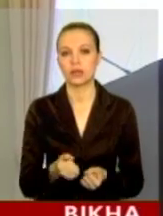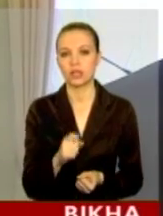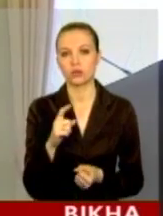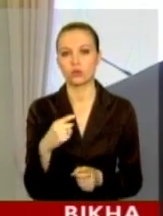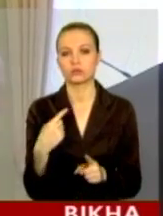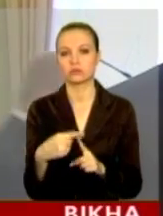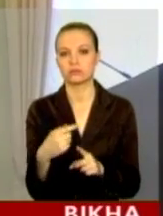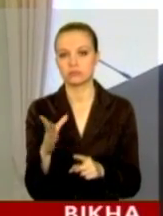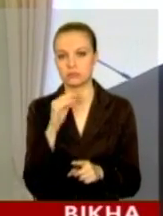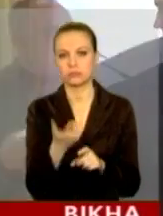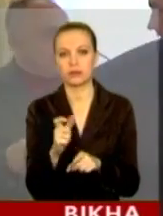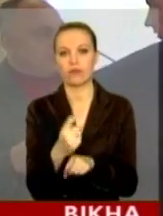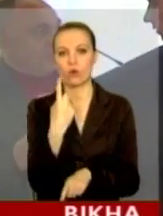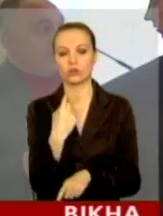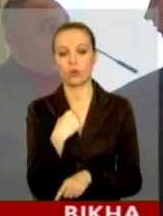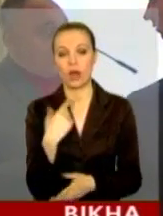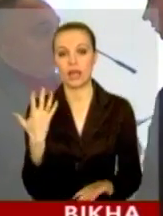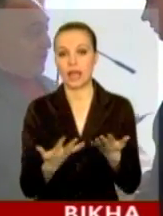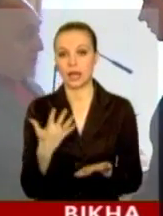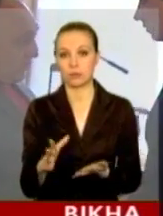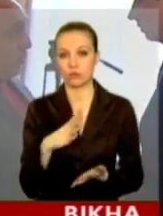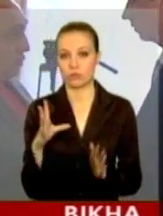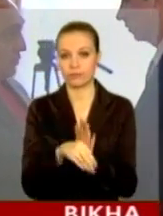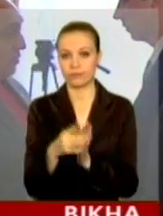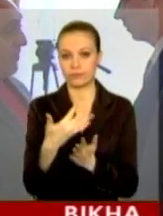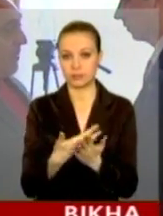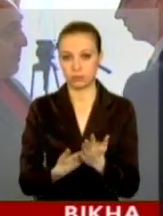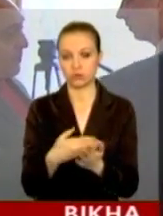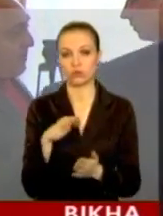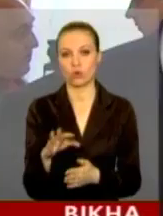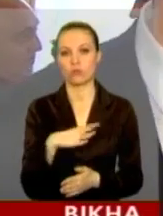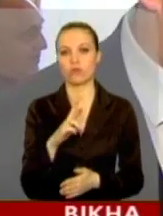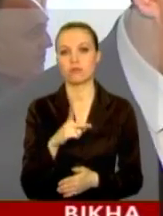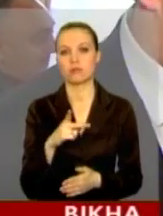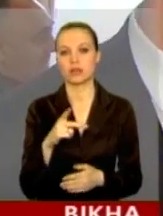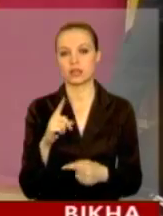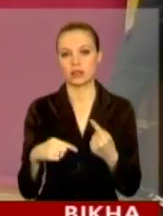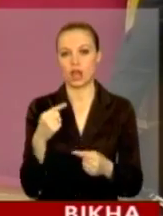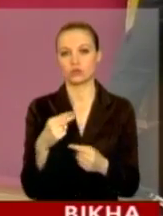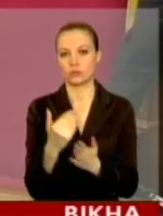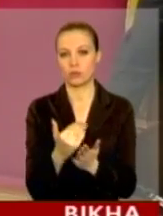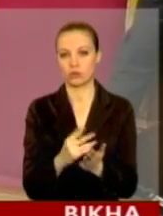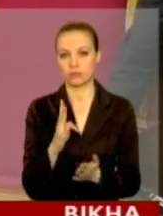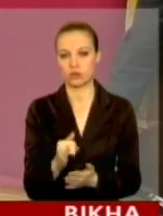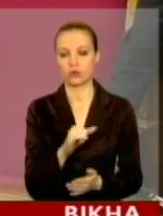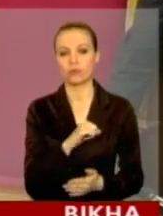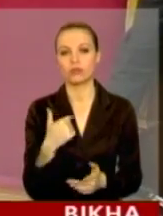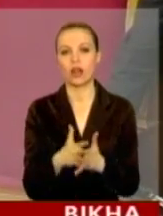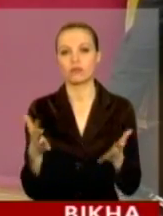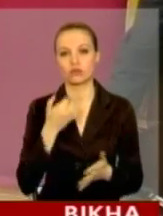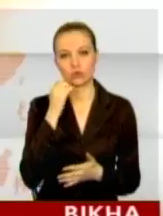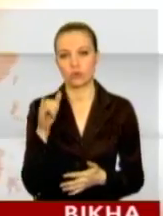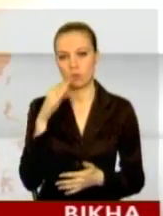перевагою всього в один голос якщо би був в списку партійному то просто був би наступний по списку найбільше сумісників у